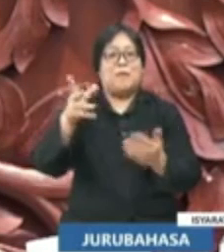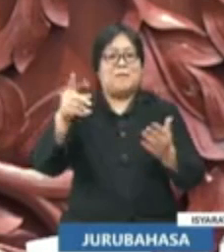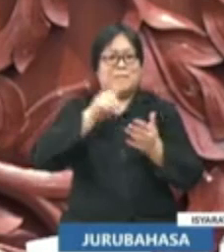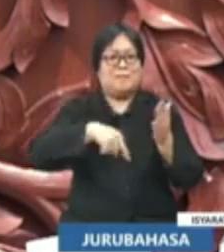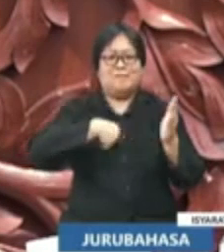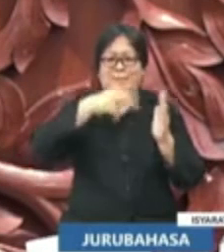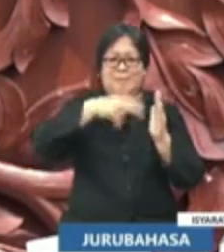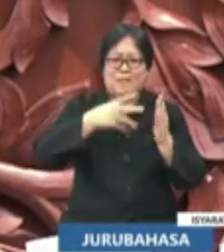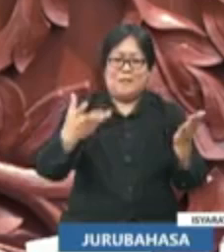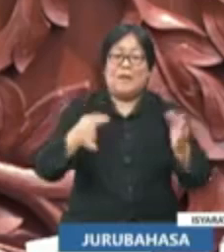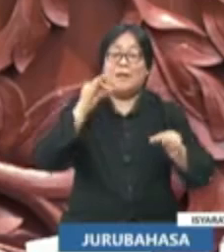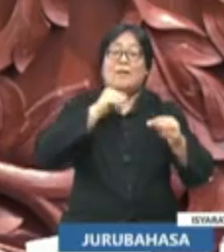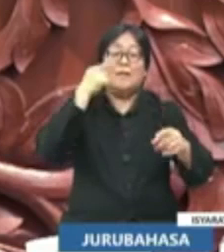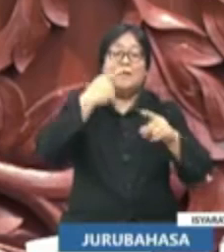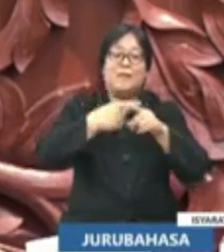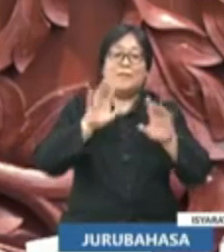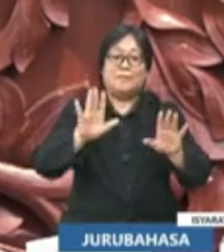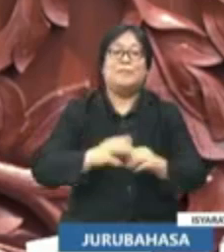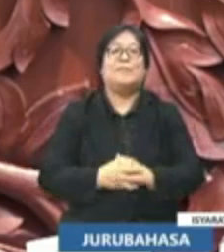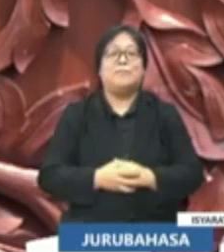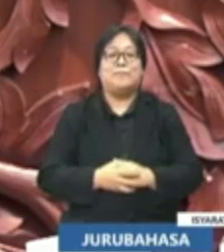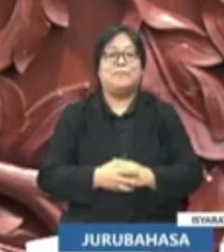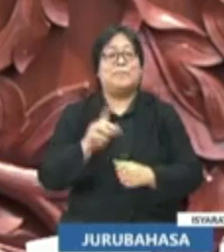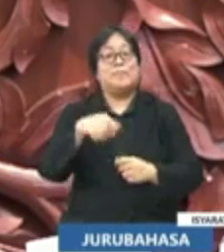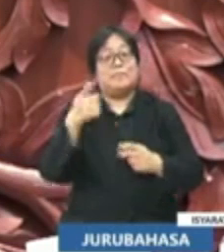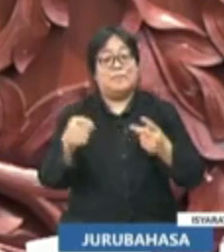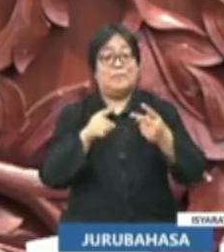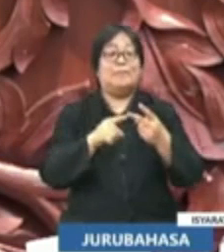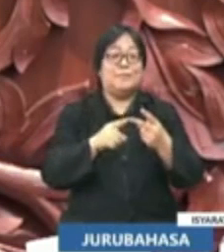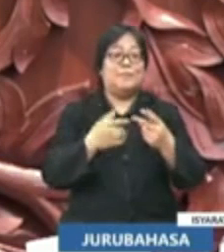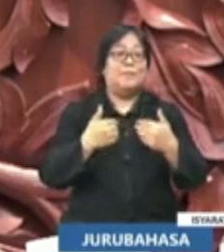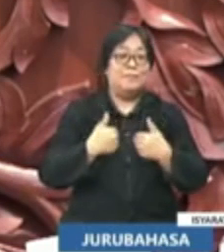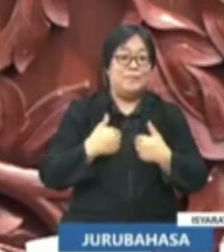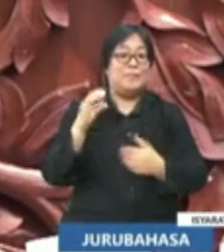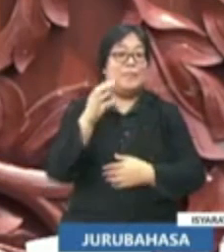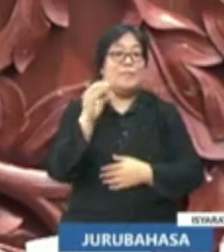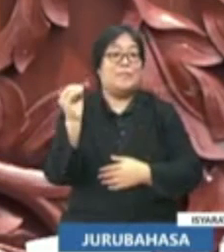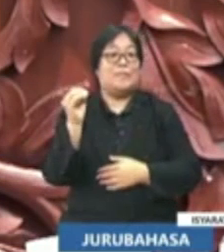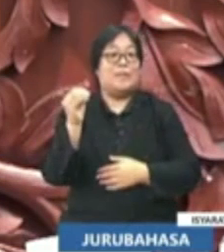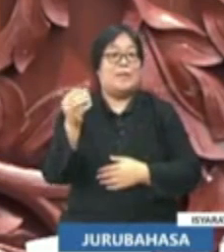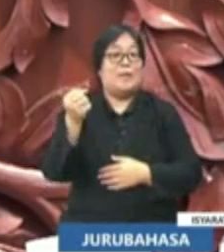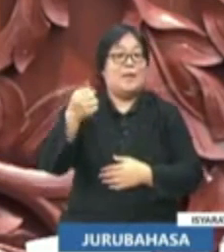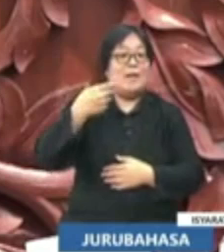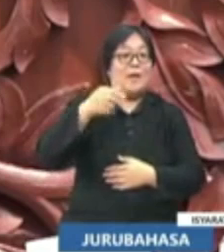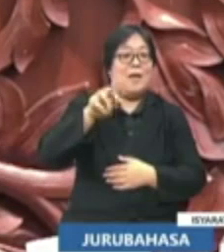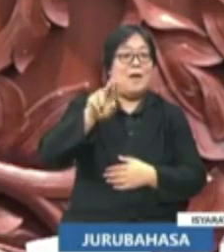baca. Kalau tak silap saya lah. Yang satu lagi tu ada company yang memegang harta